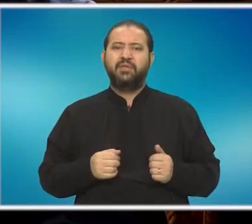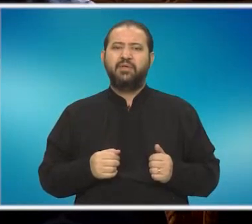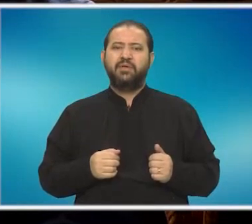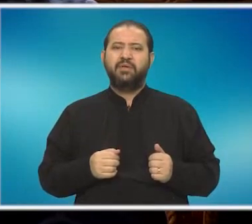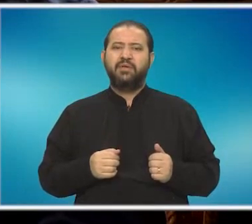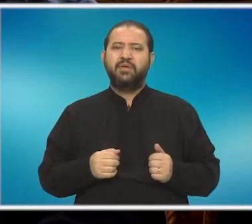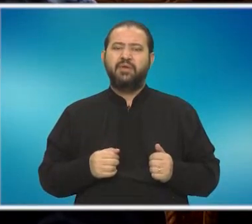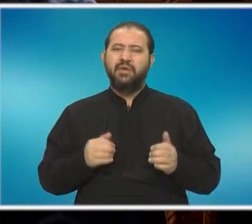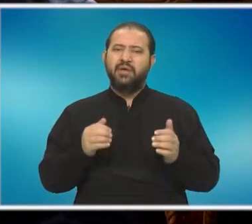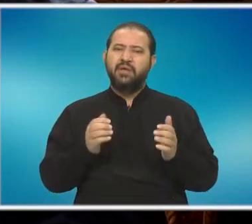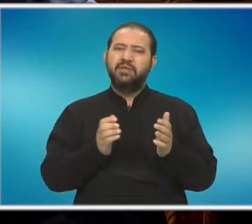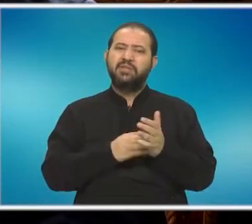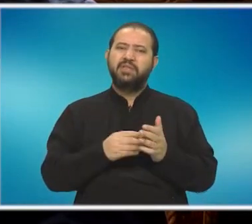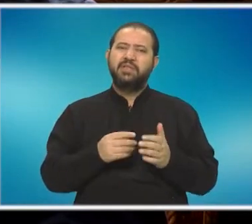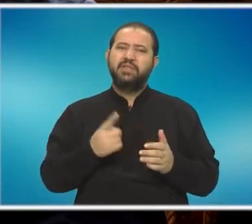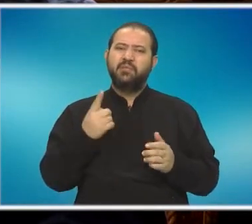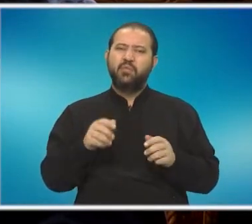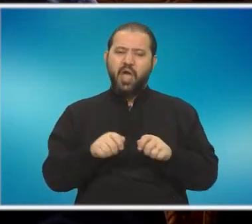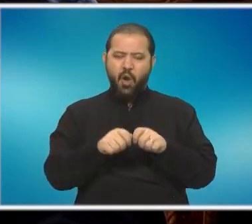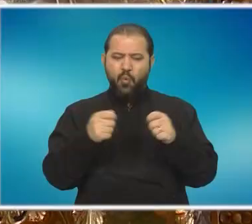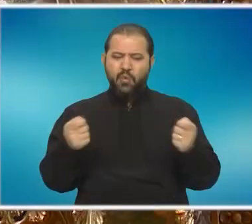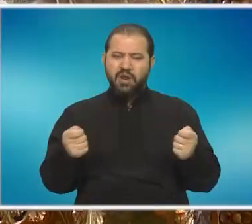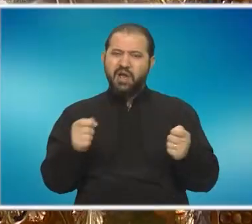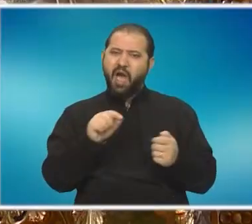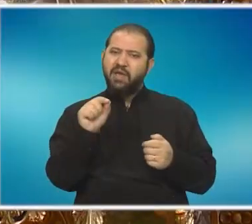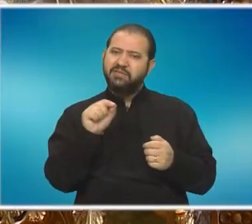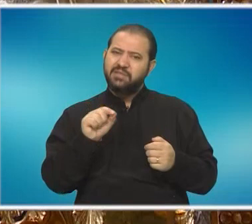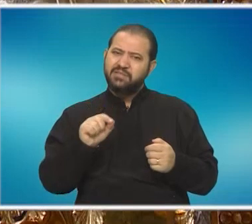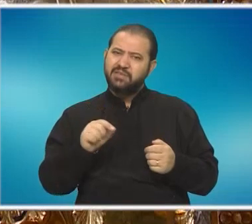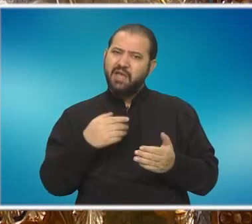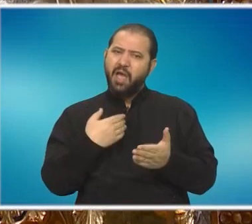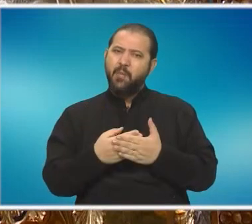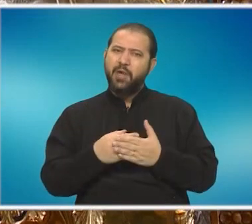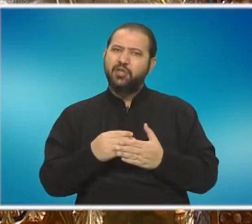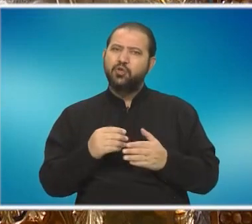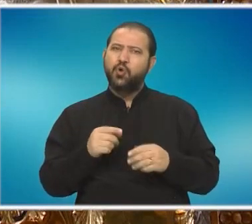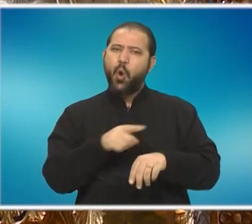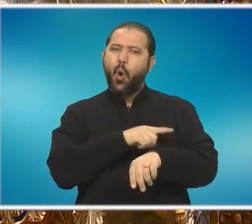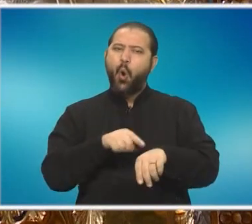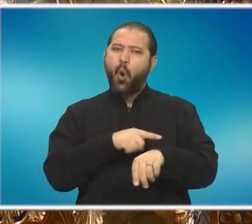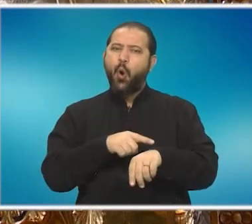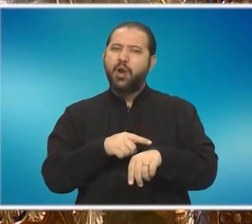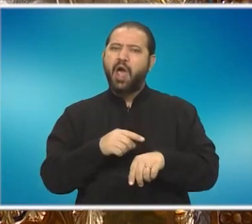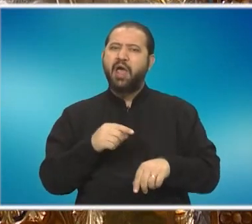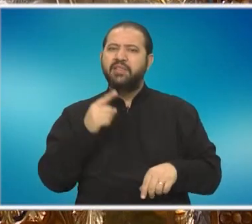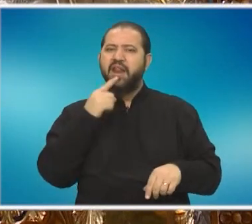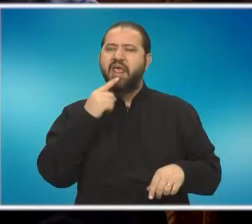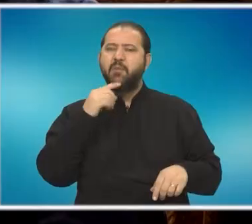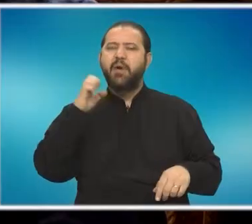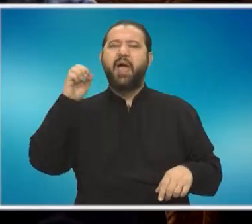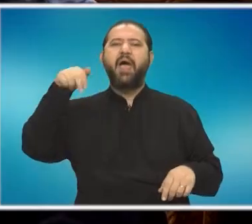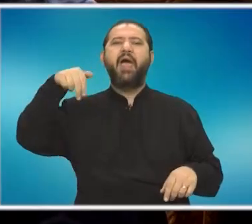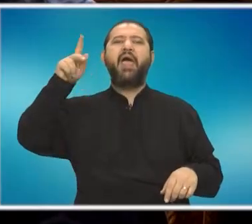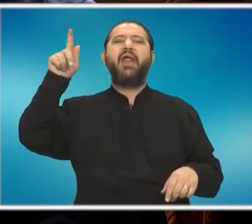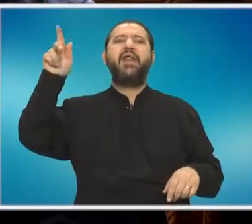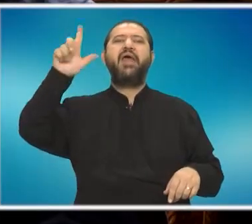era următor. Avea nevoie de un anumit caiet la ora de engleză. Și un